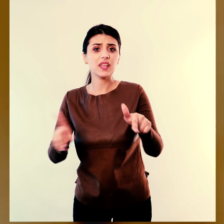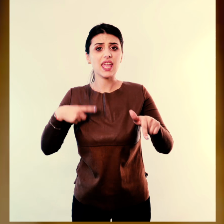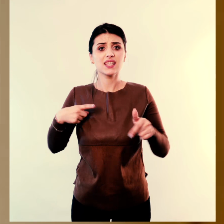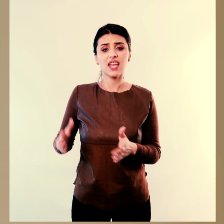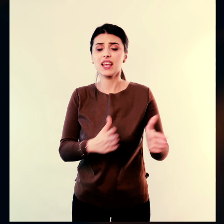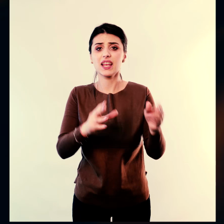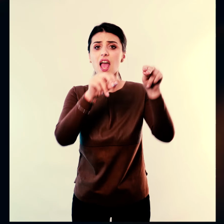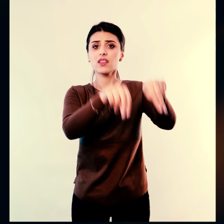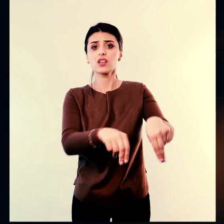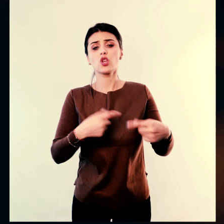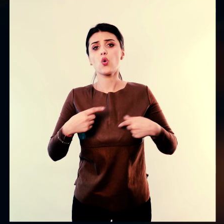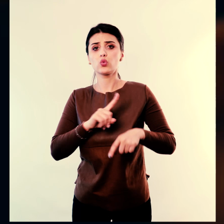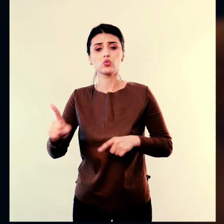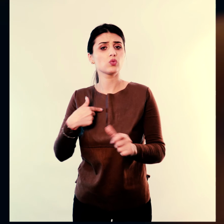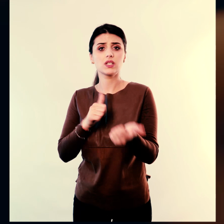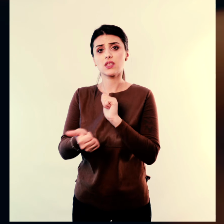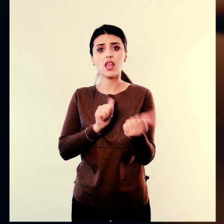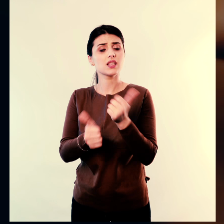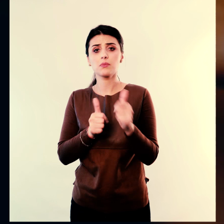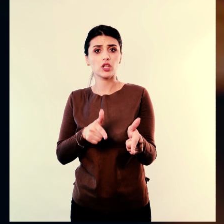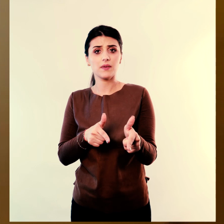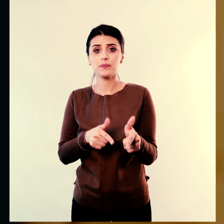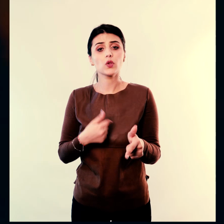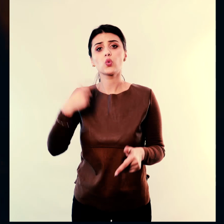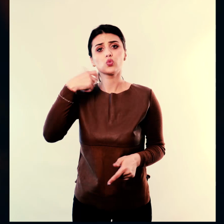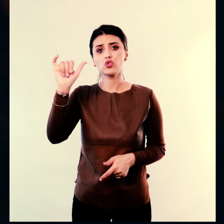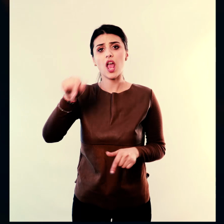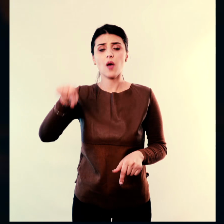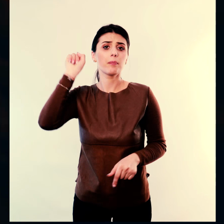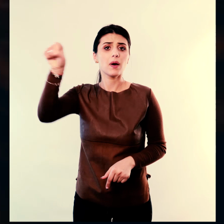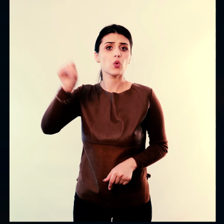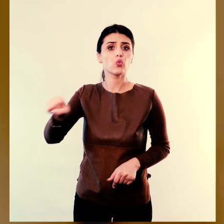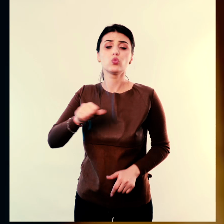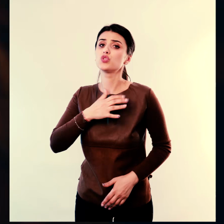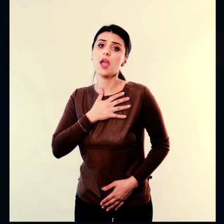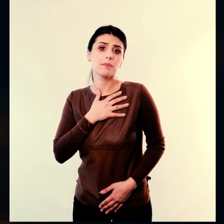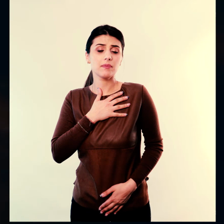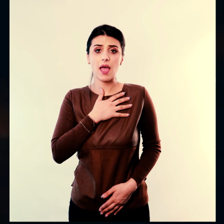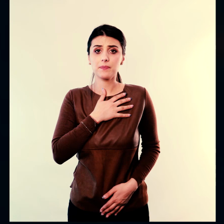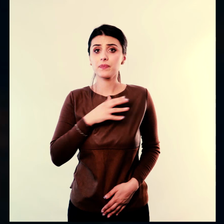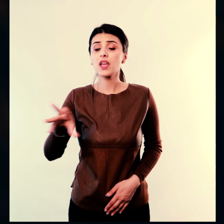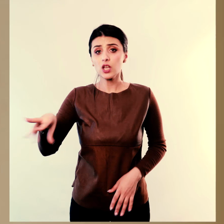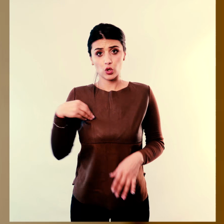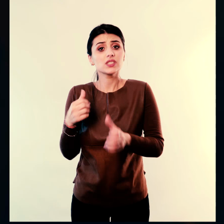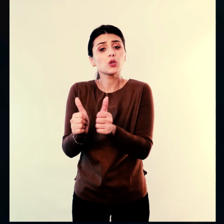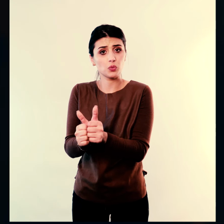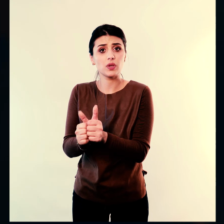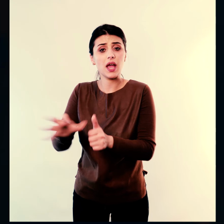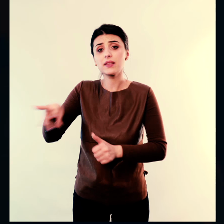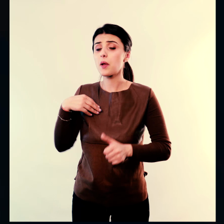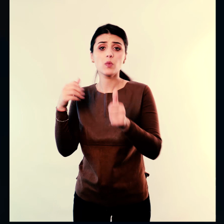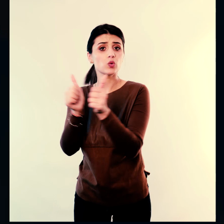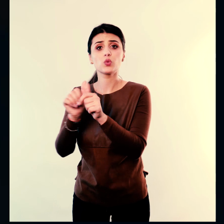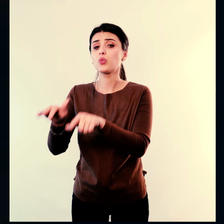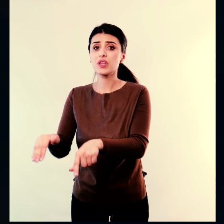motiv. Ea este linia de finish. Eu nu sunt deloc sportiv. Eu nu știu cine bate acum la ușa mea. Eu sunt cu